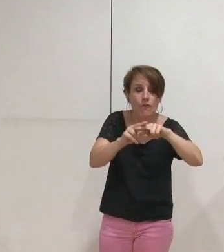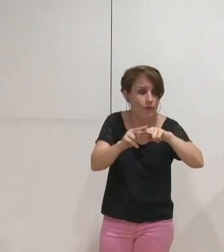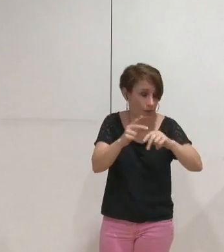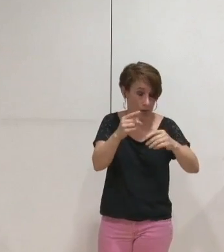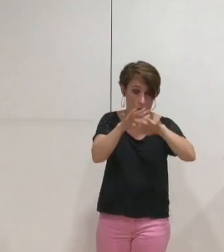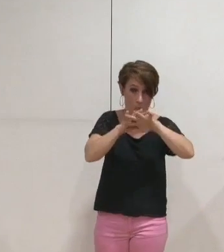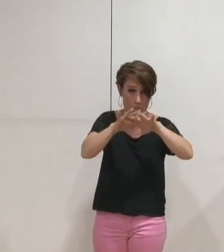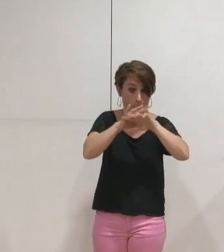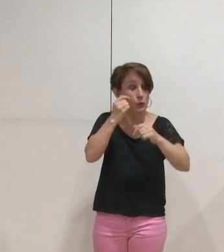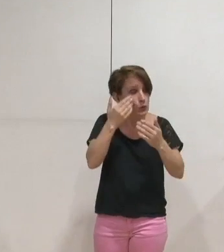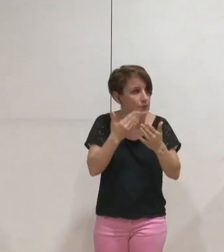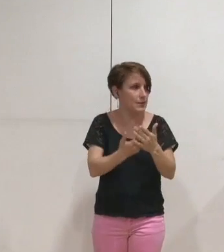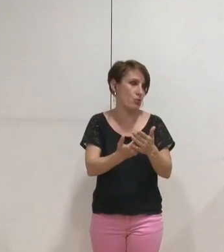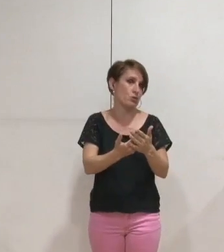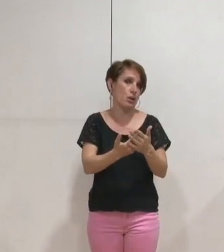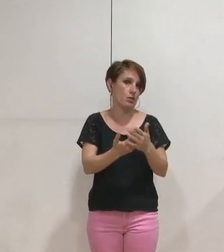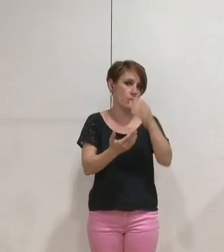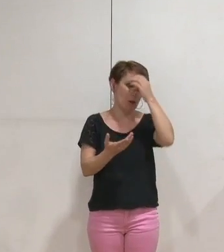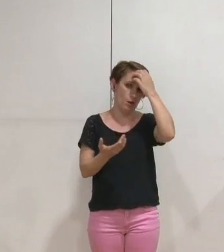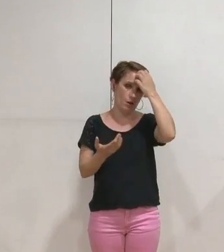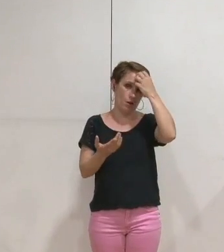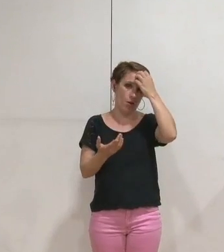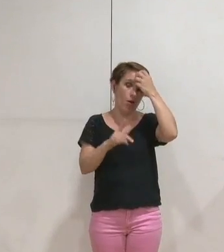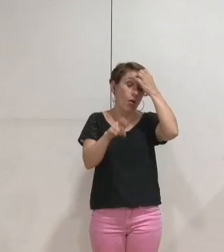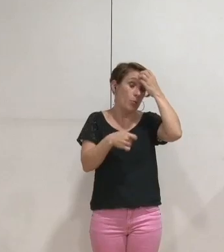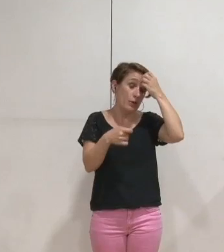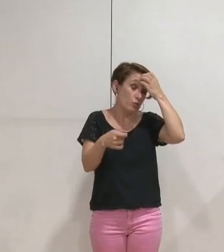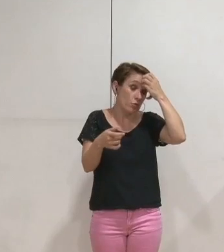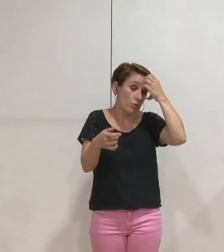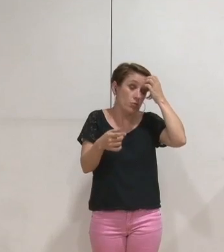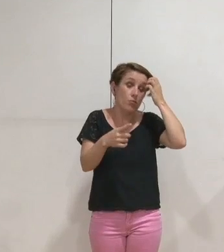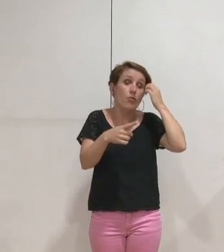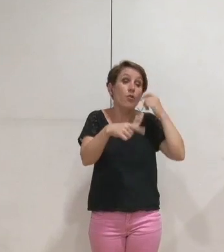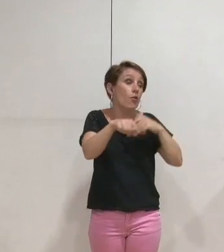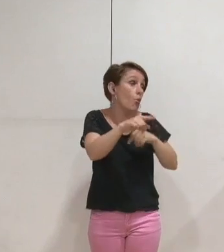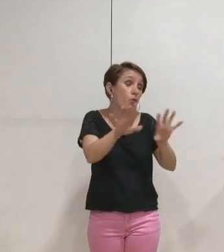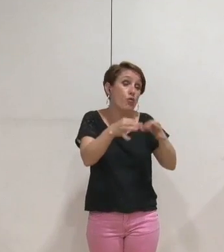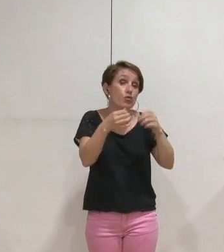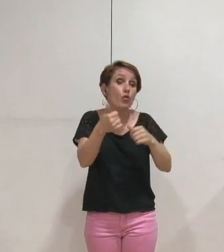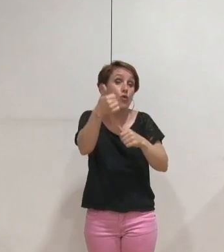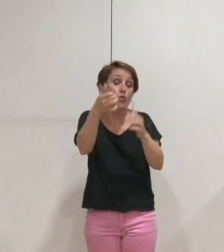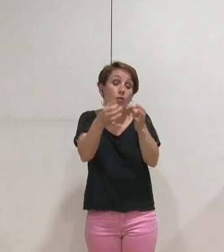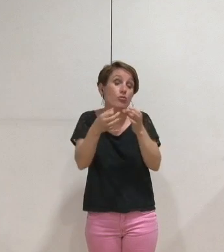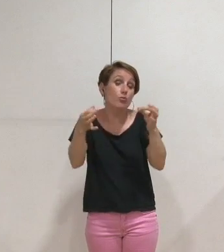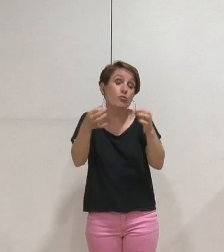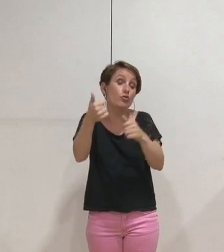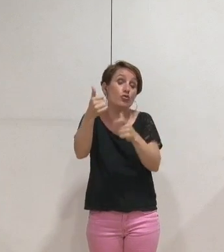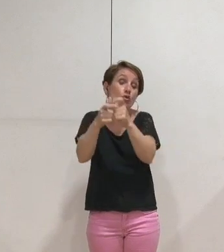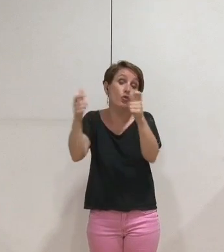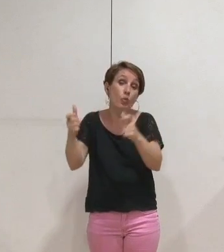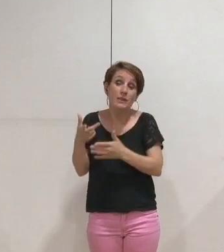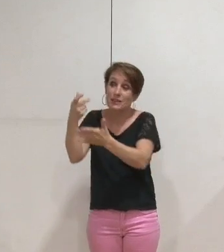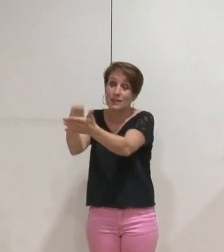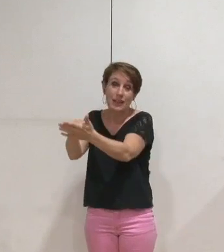expliquera à ce stade sachant en plus que bien sûr vous avez trouvé un acquéreur pour une parcelle sur sur czac sur sur Preskil à